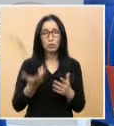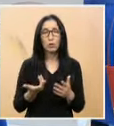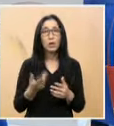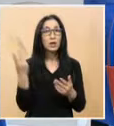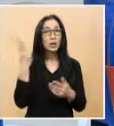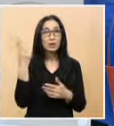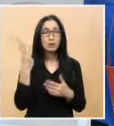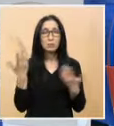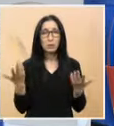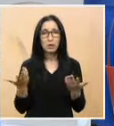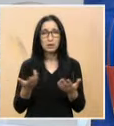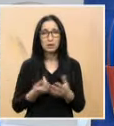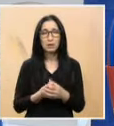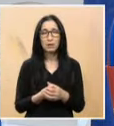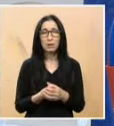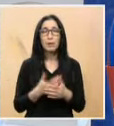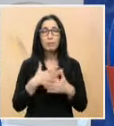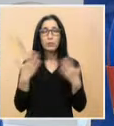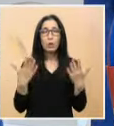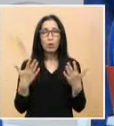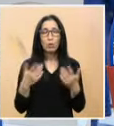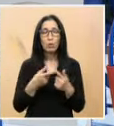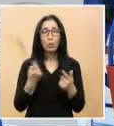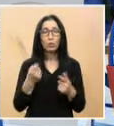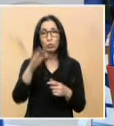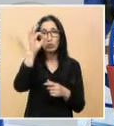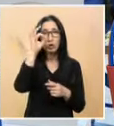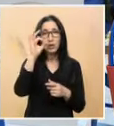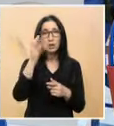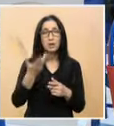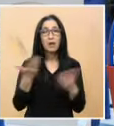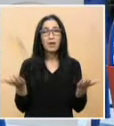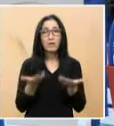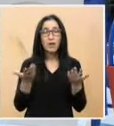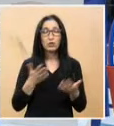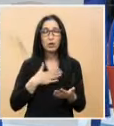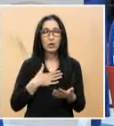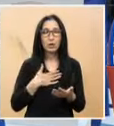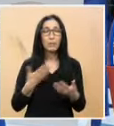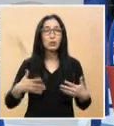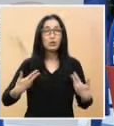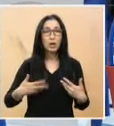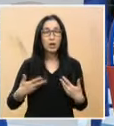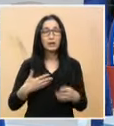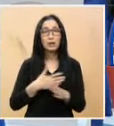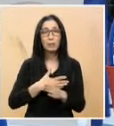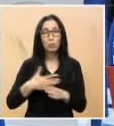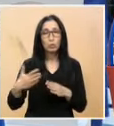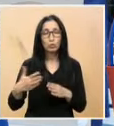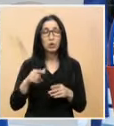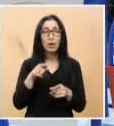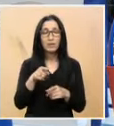е много важно. И разбира се, много от учениците вече